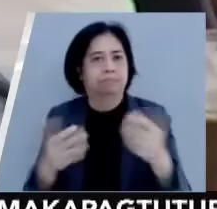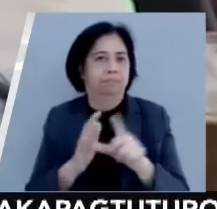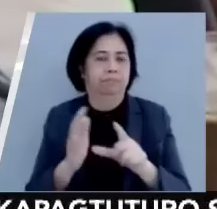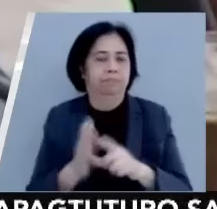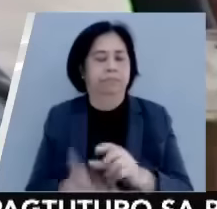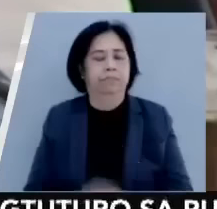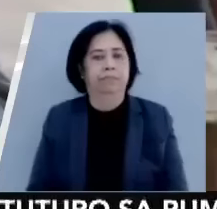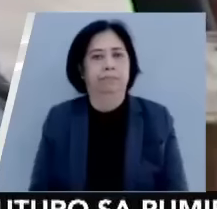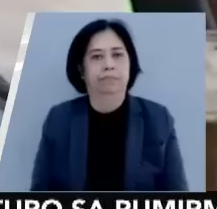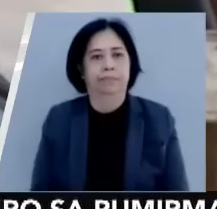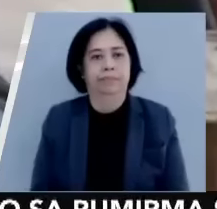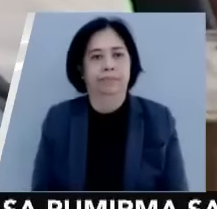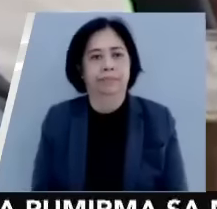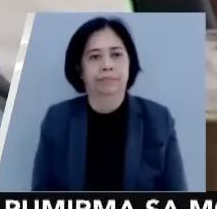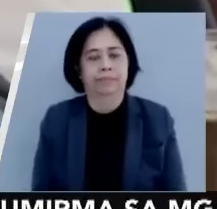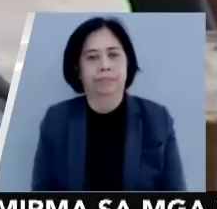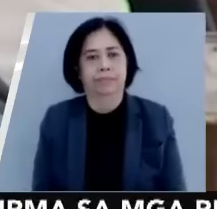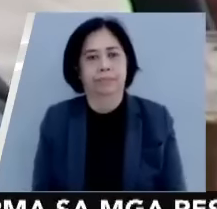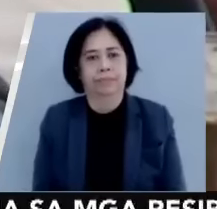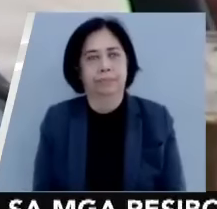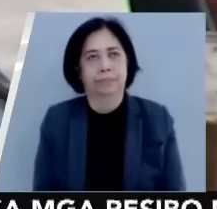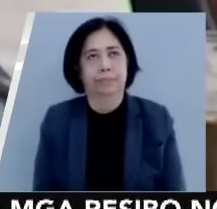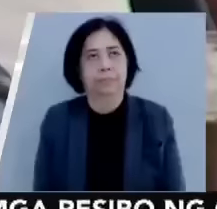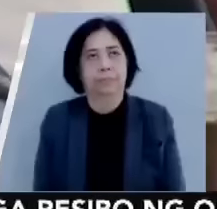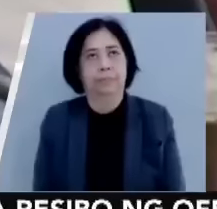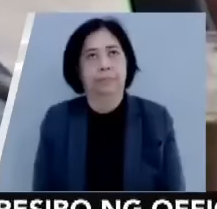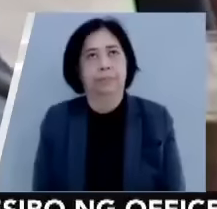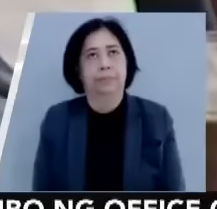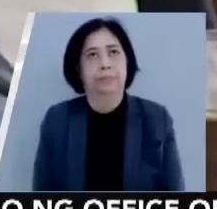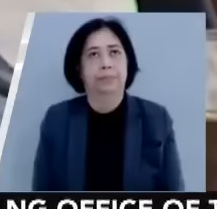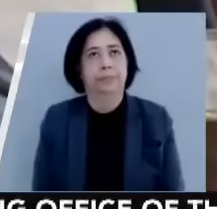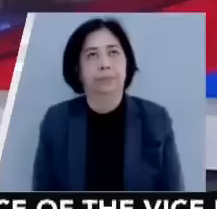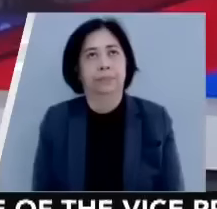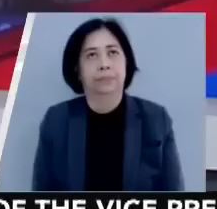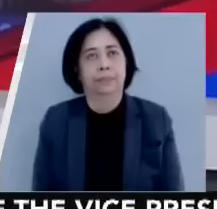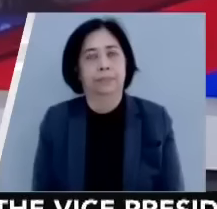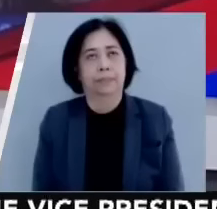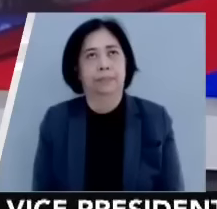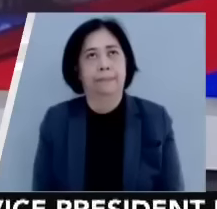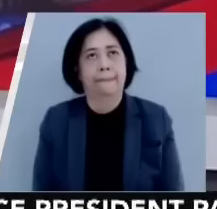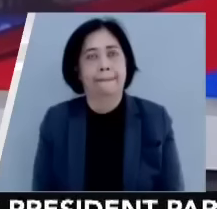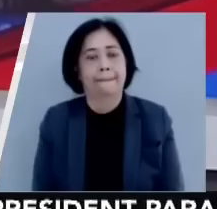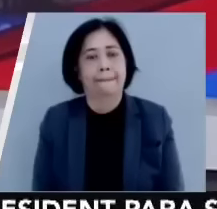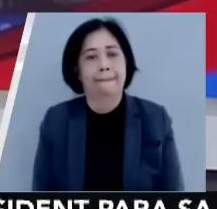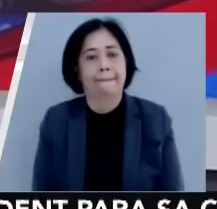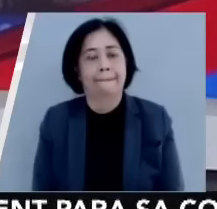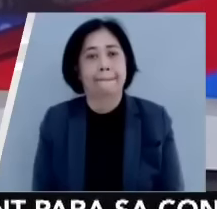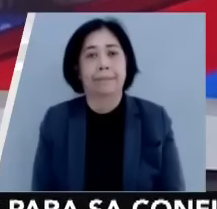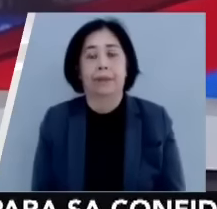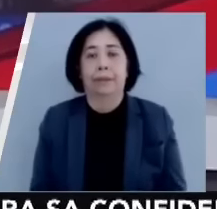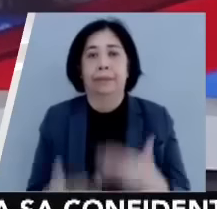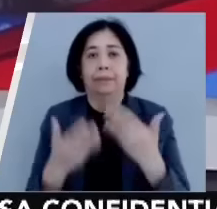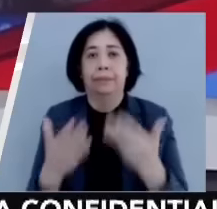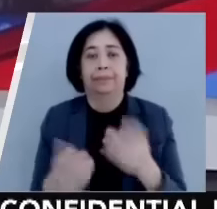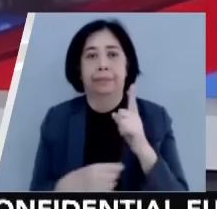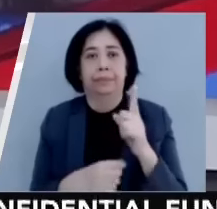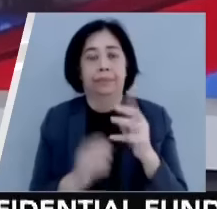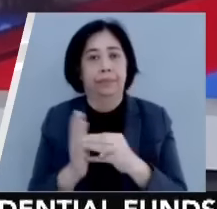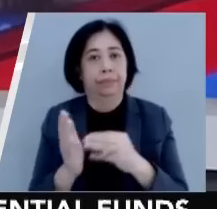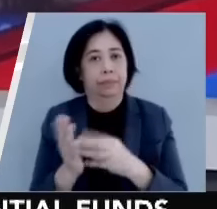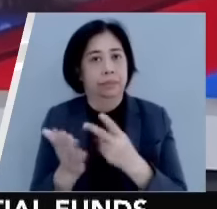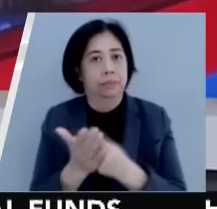Integrated News, Salima Refran, Nakatutok, 24 Oras. Nag-aalok ng 1,000,000 piso ang